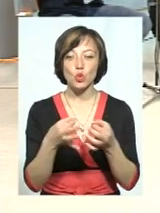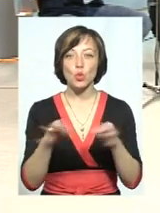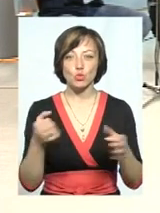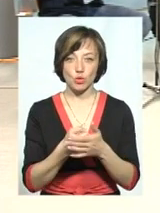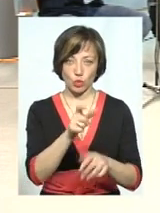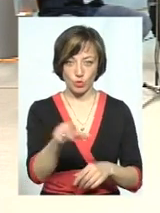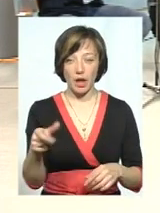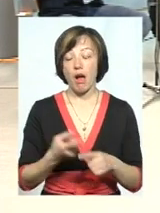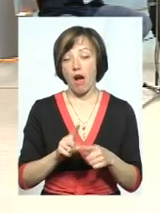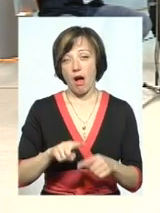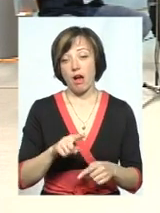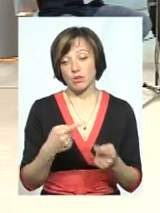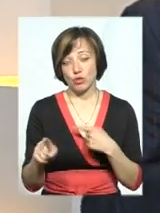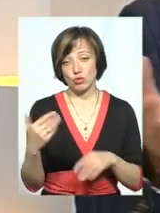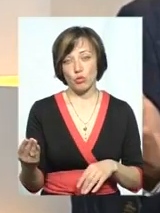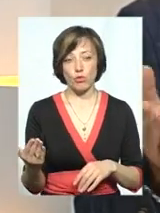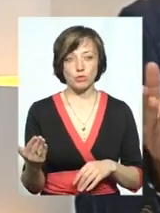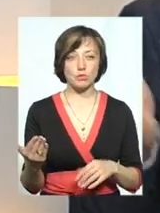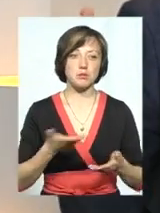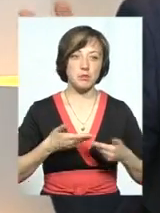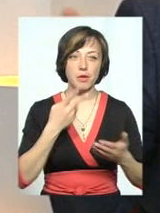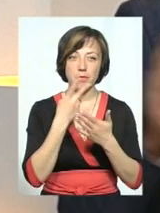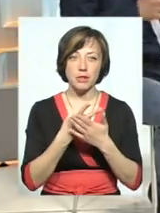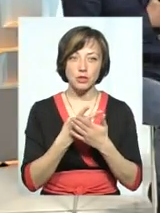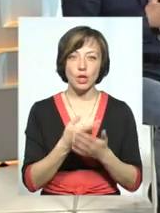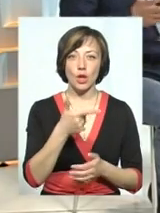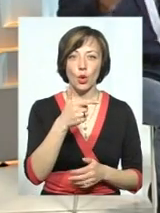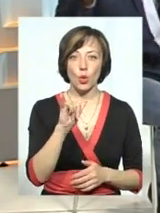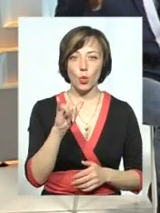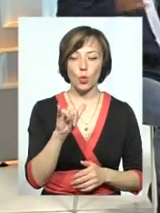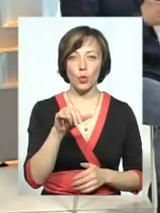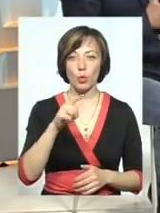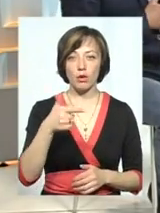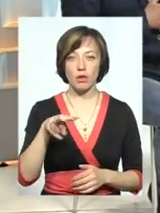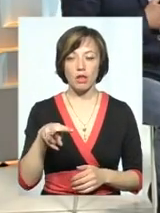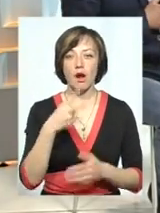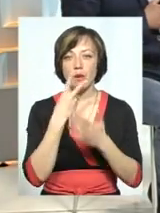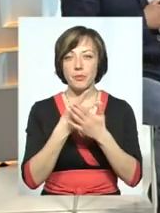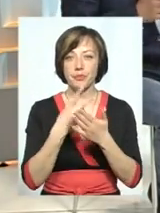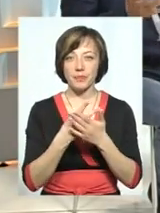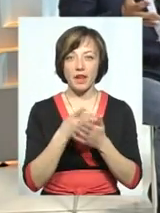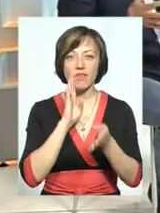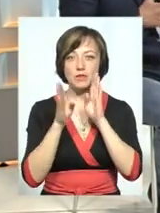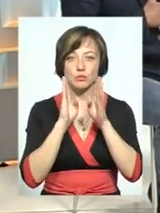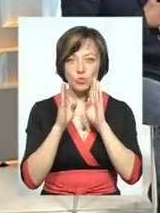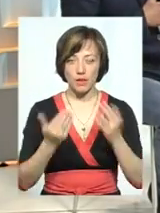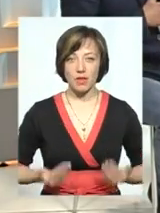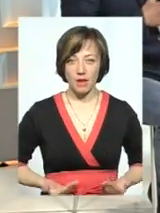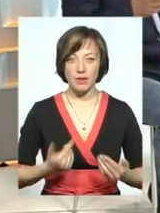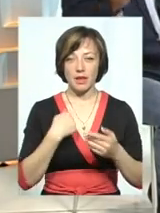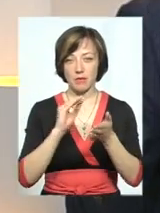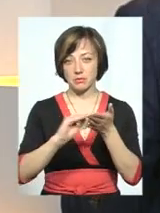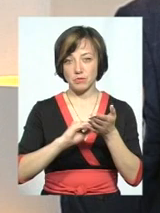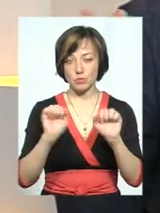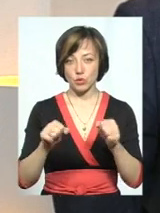цих клієнтів. А з другої сторони, ми побачимо Google тренди, які ми зараз транслюємо в Facebook Live, і я у своїй сторінці у Фейсбуці